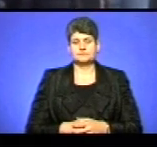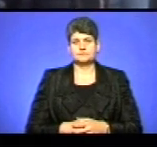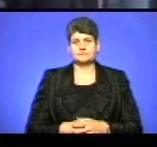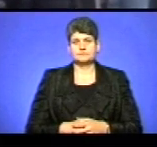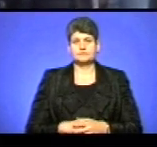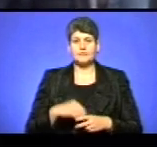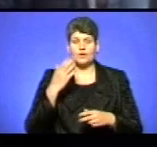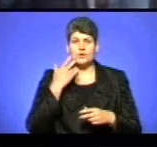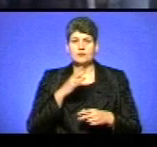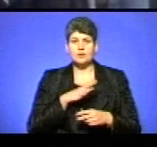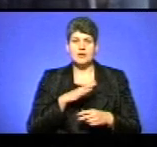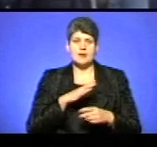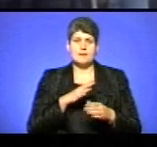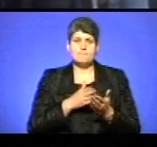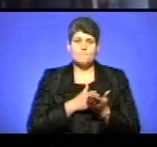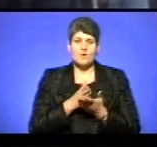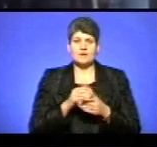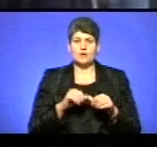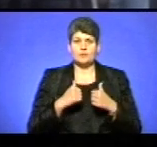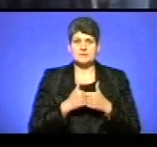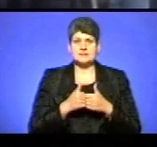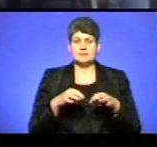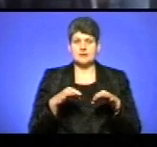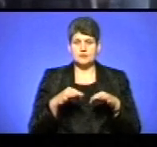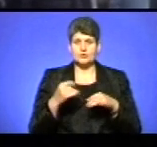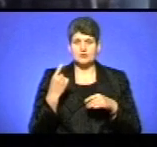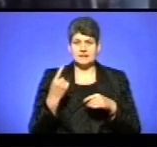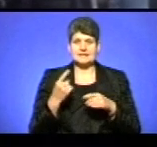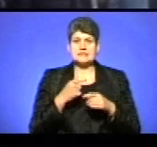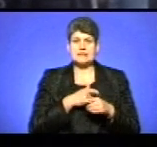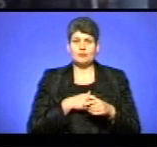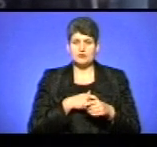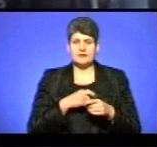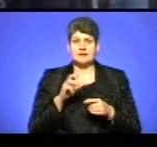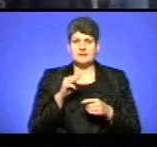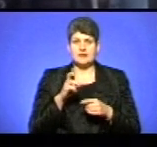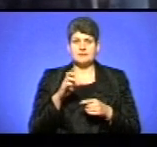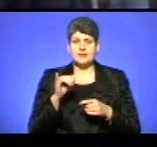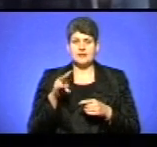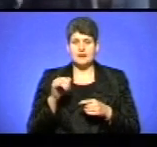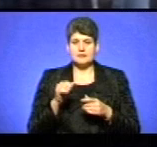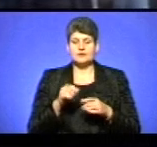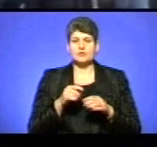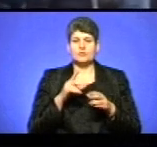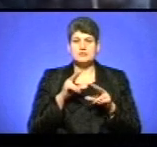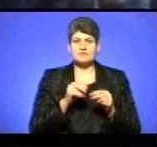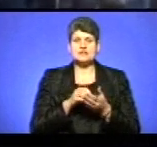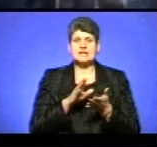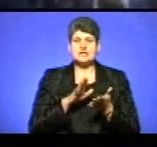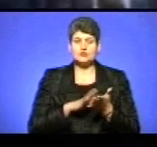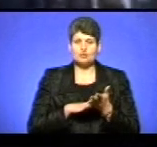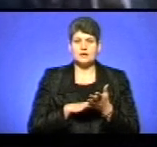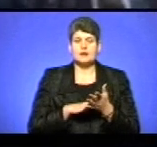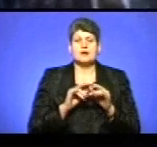Коли була профільна комісія по транспорту, один з депутатів, Тарас Білан, обіцяв, що зареєструє проєкт рішення про звільнення